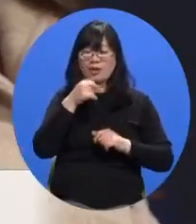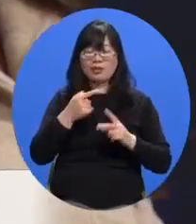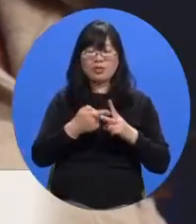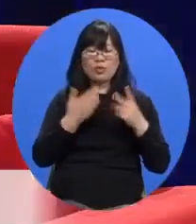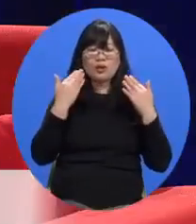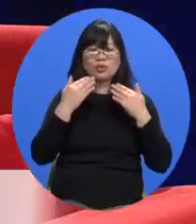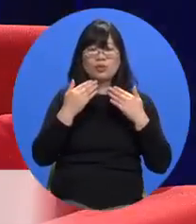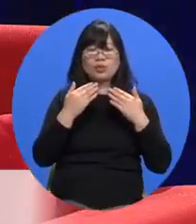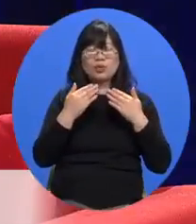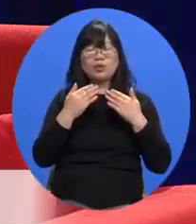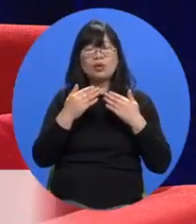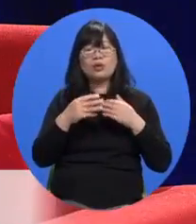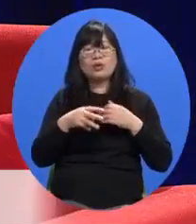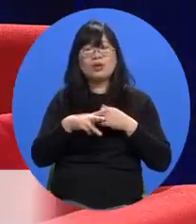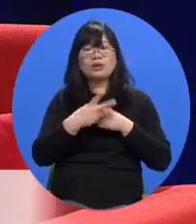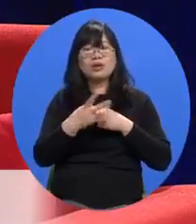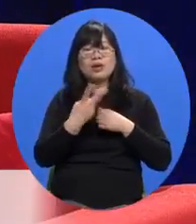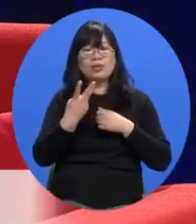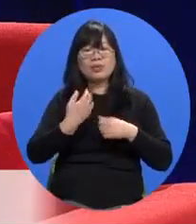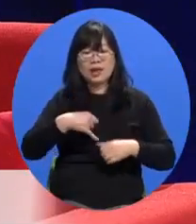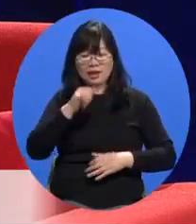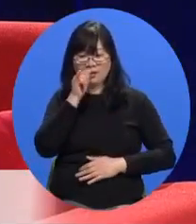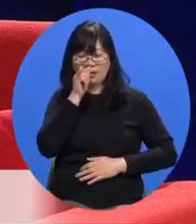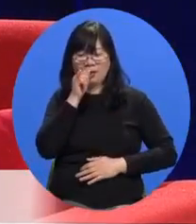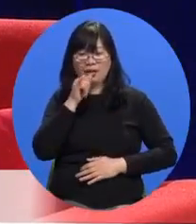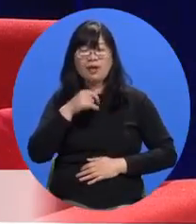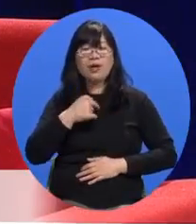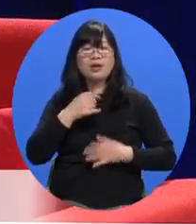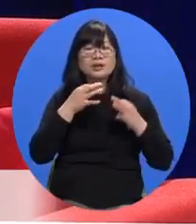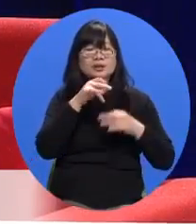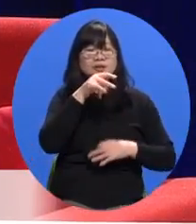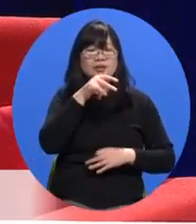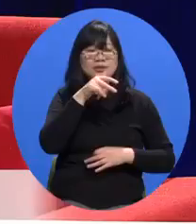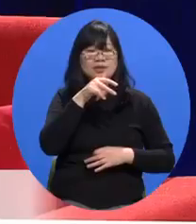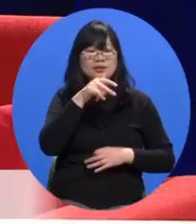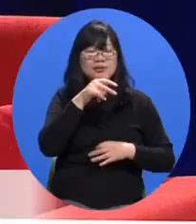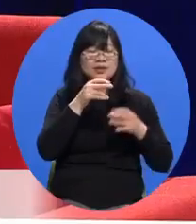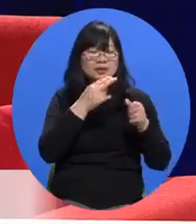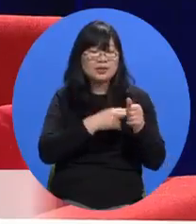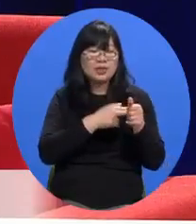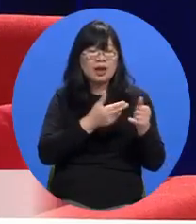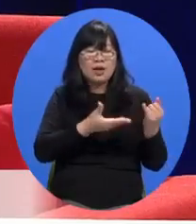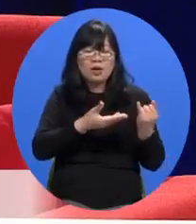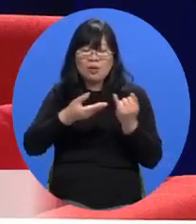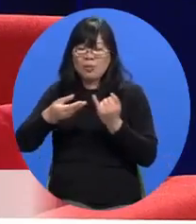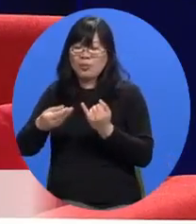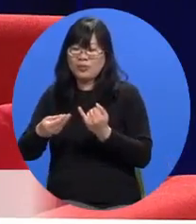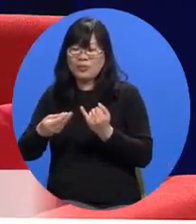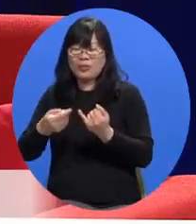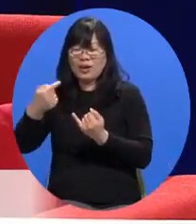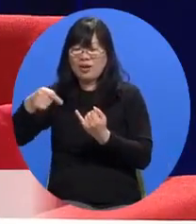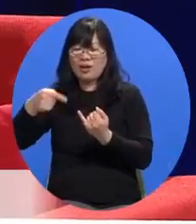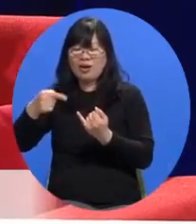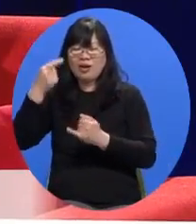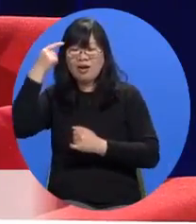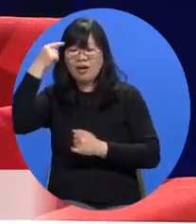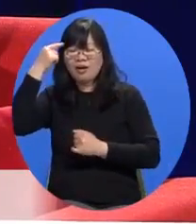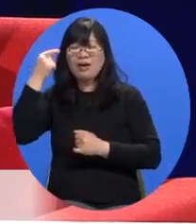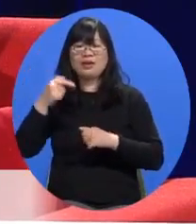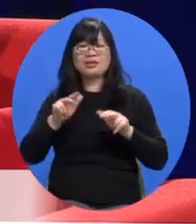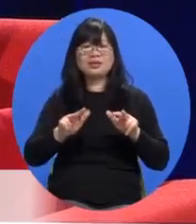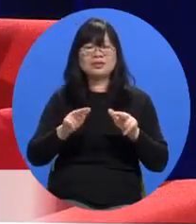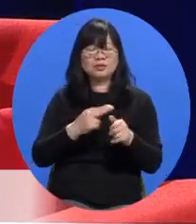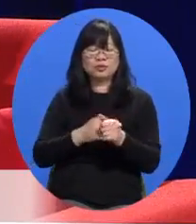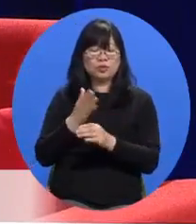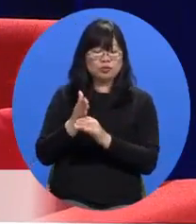초등학교 3학년 딸아이가 있는데 그러면 우리도 김주영 선생님 같은 분을 모셔와야 되나? 라는 생각. 그러니까 저도 오늘 지극히